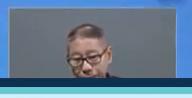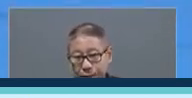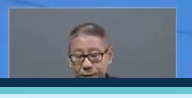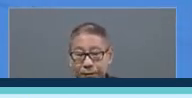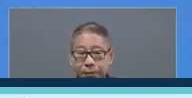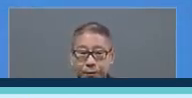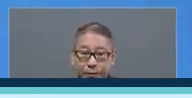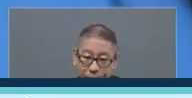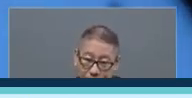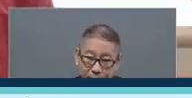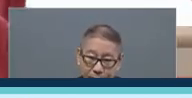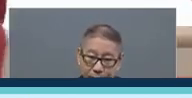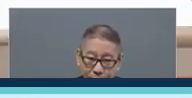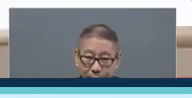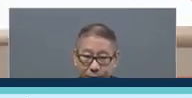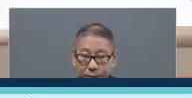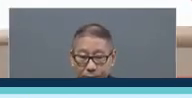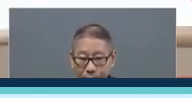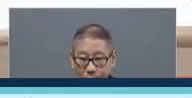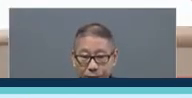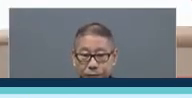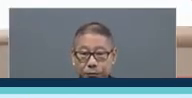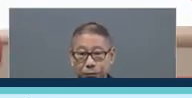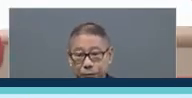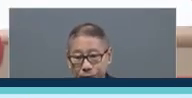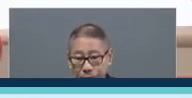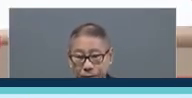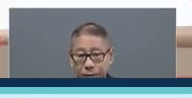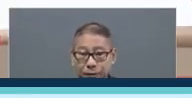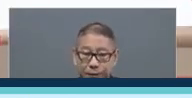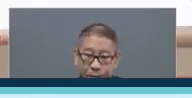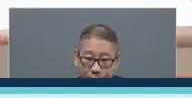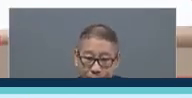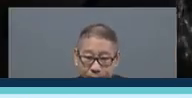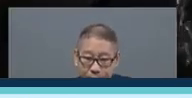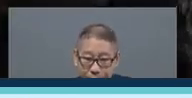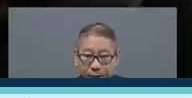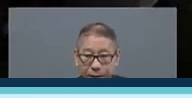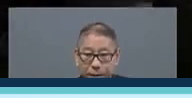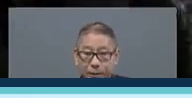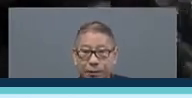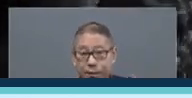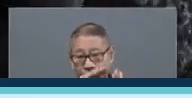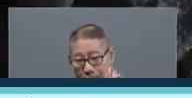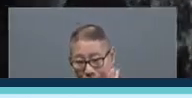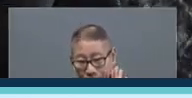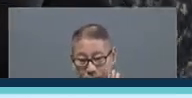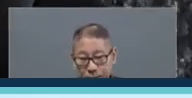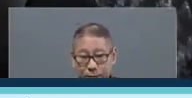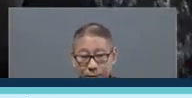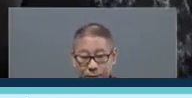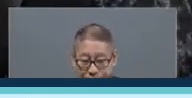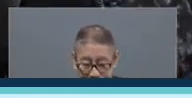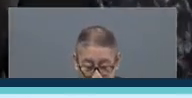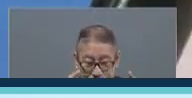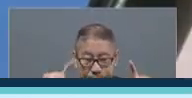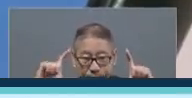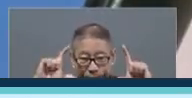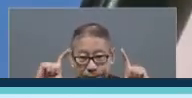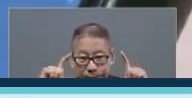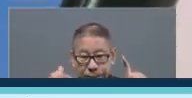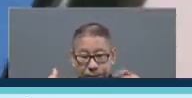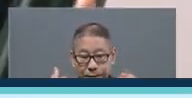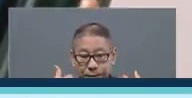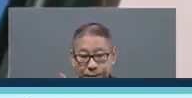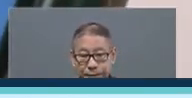นกลุ่มนี้สามารถมาใช้บริการที่จุดช่วยเหลือลงทะเบียนแอปทางรัฐที่มีอยู่กว่า 6,000 แห่งทั่วประเทศได้ สแกนใบหน้า